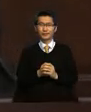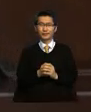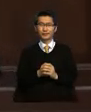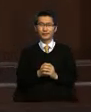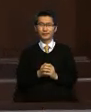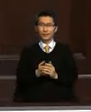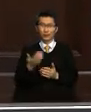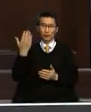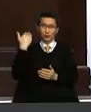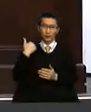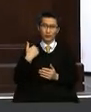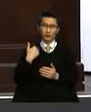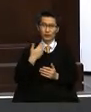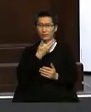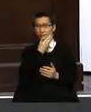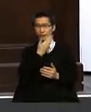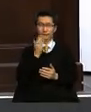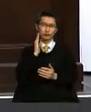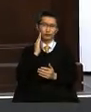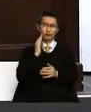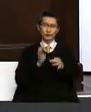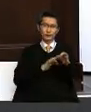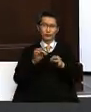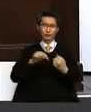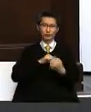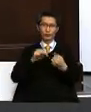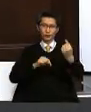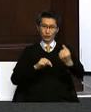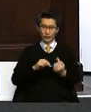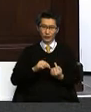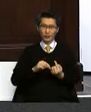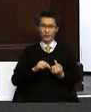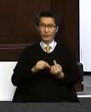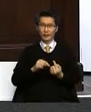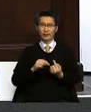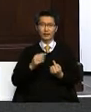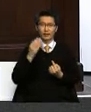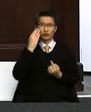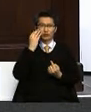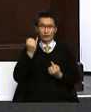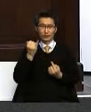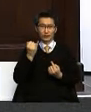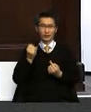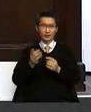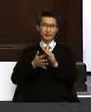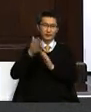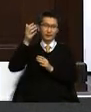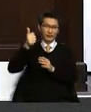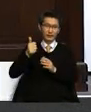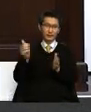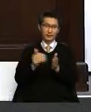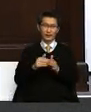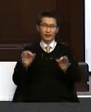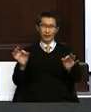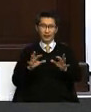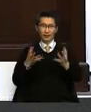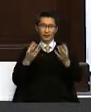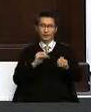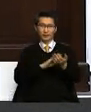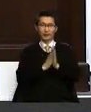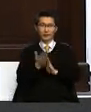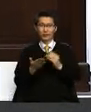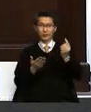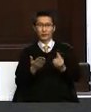자, 과거 화장품 가게를 운영하셨습니다. 네. 화장품 가게 아줌마에서 시의장까지 짧은 시간에 굉장히 많은